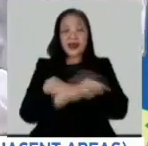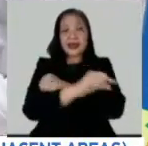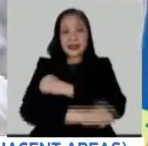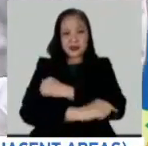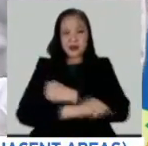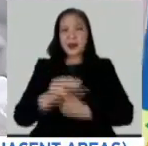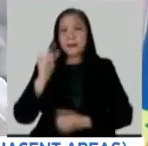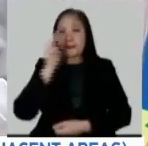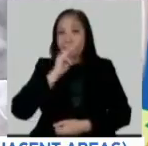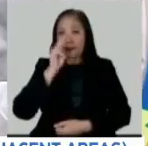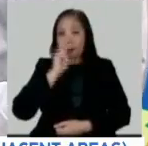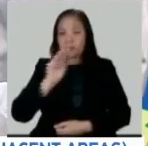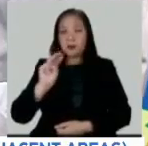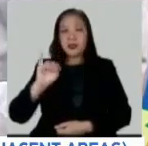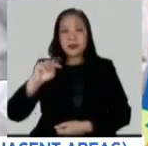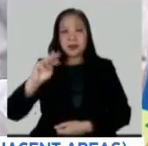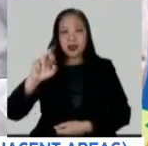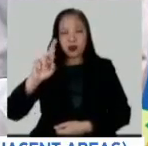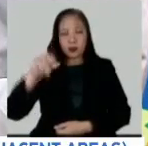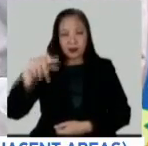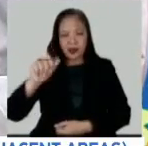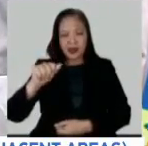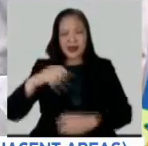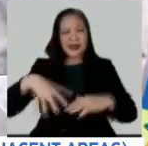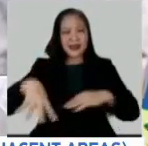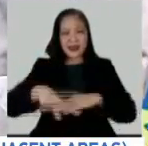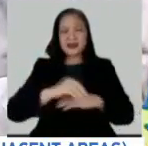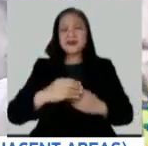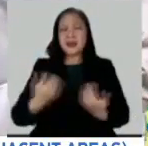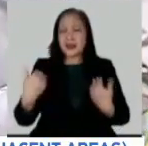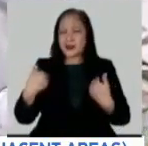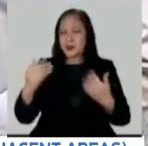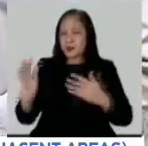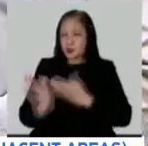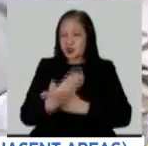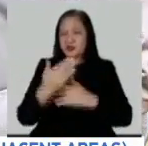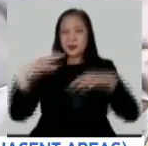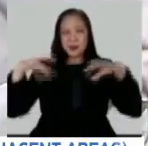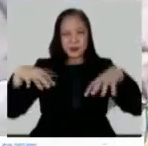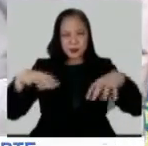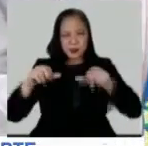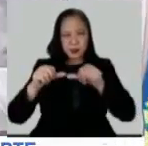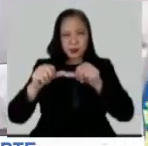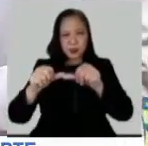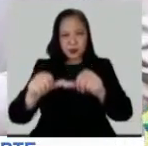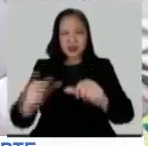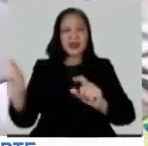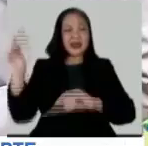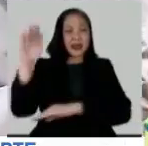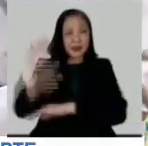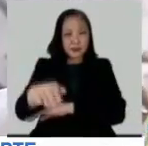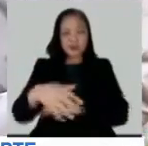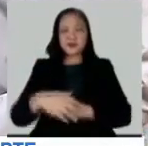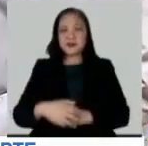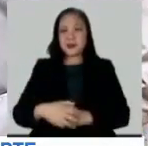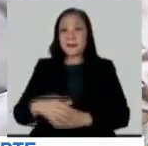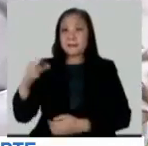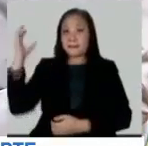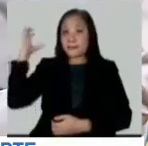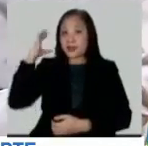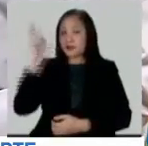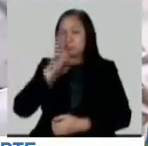Valley. May mga pag-ulan ka. Umaga pa lamang yan. Tuloy-tuloy yan hanggang sa hapon. Pero dyan sa Mindanao at Bisaya, sa umaga, walang ulan.